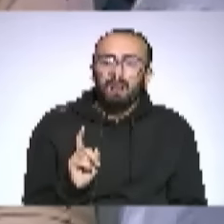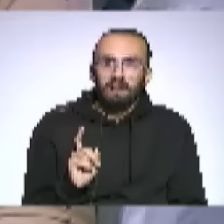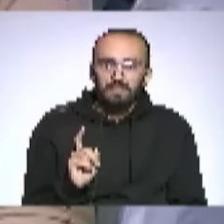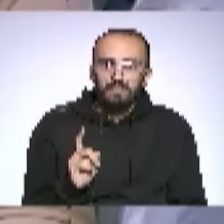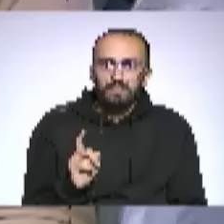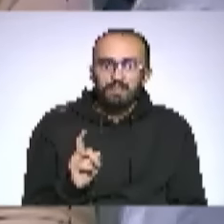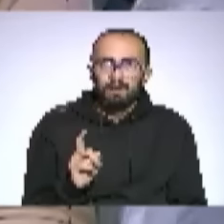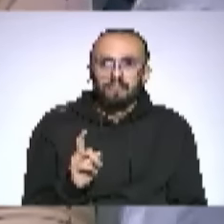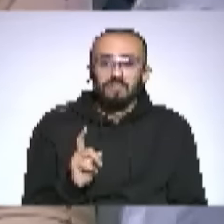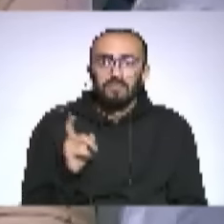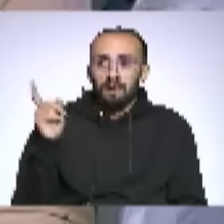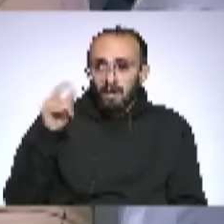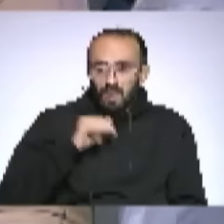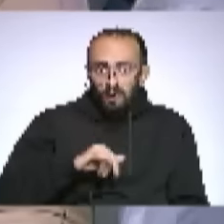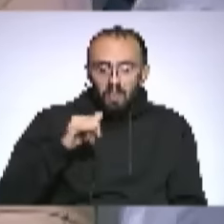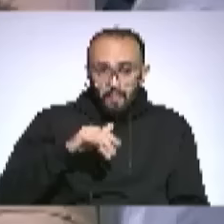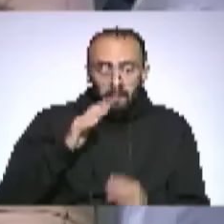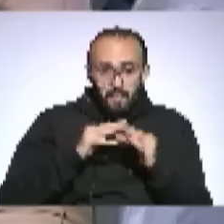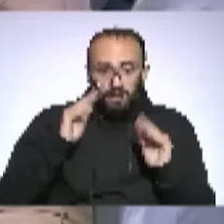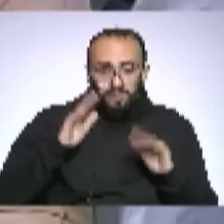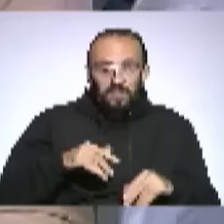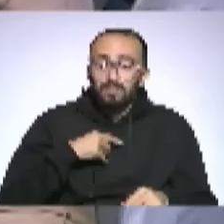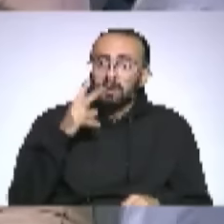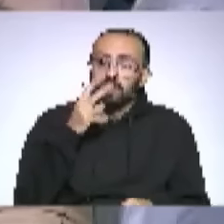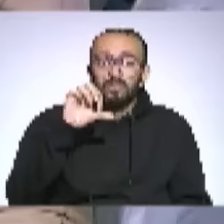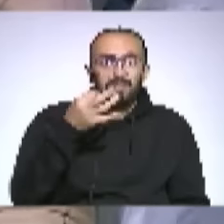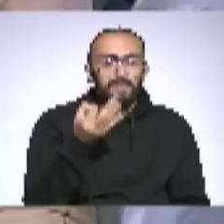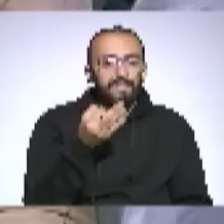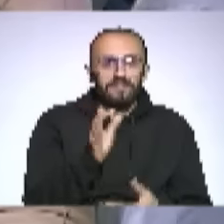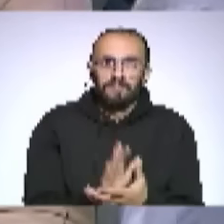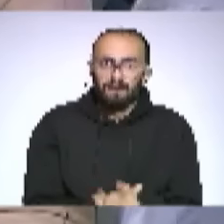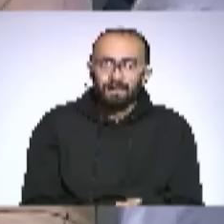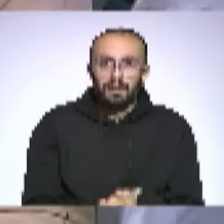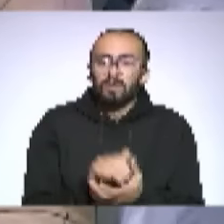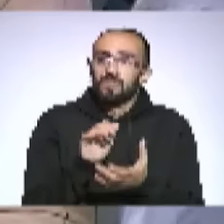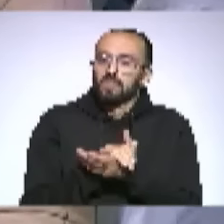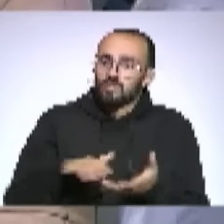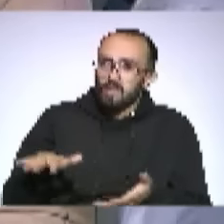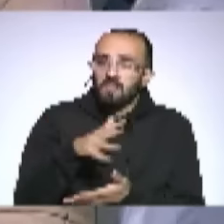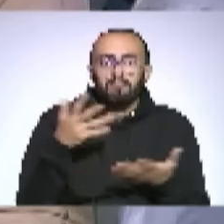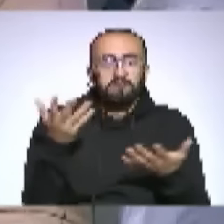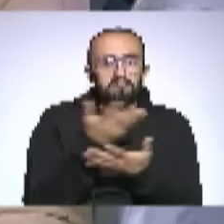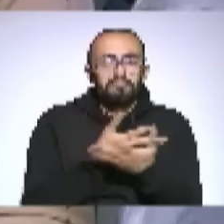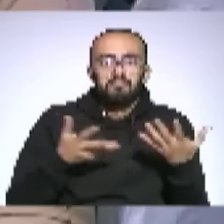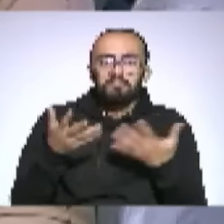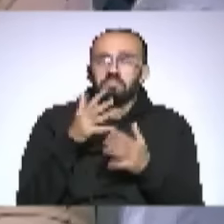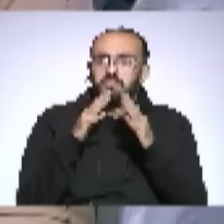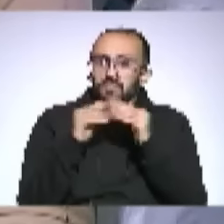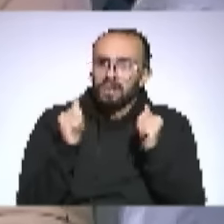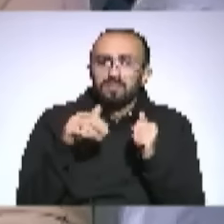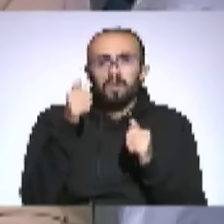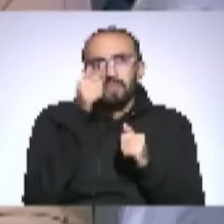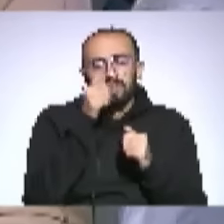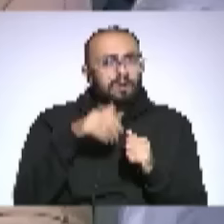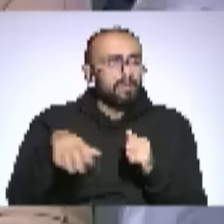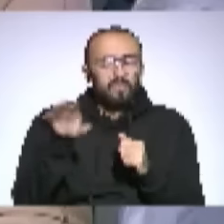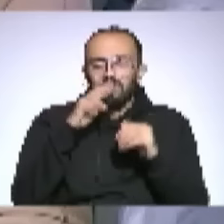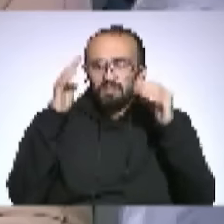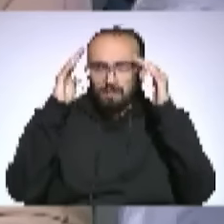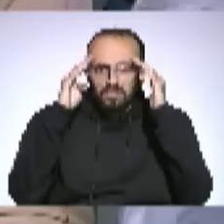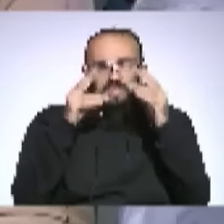وخصوصا انه طول ما كان معايا في مصر ما شفتش منه اي حاجه وحشه حتى اصحابنا واللي يعرفوه كلهم سواء في مصر او في الكويت كلهم